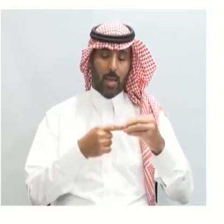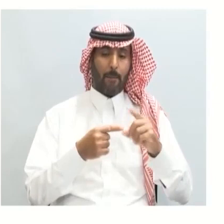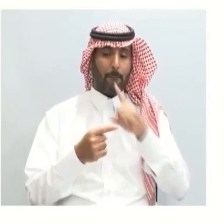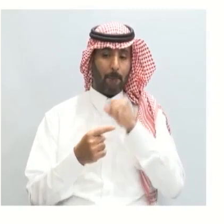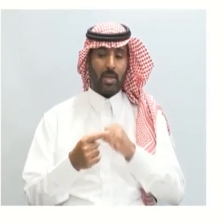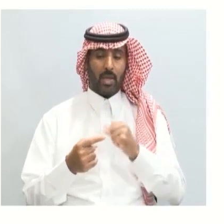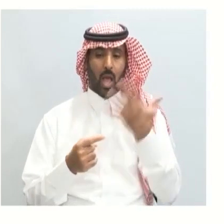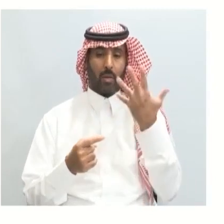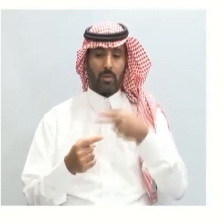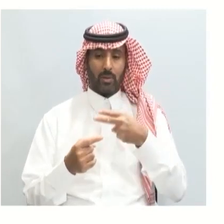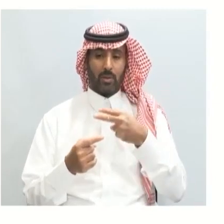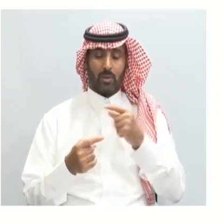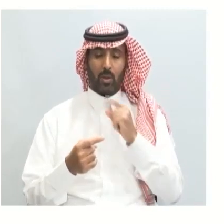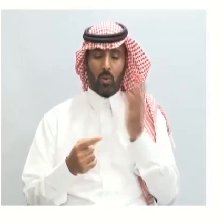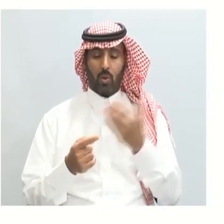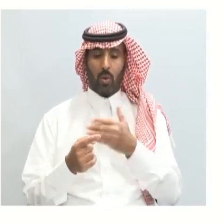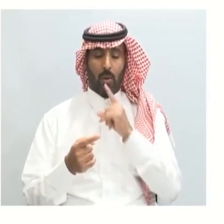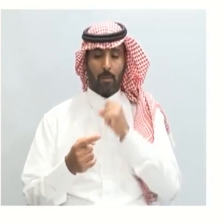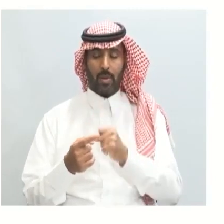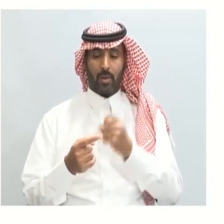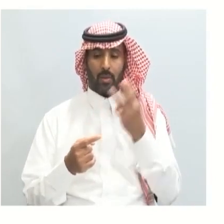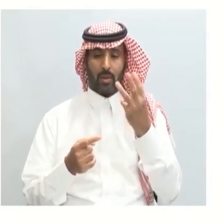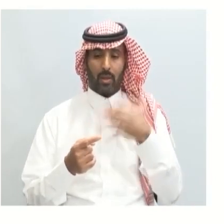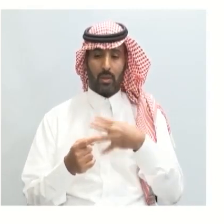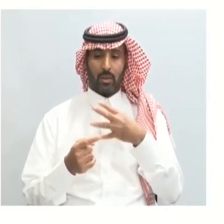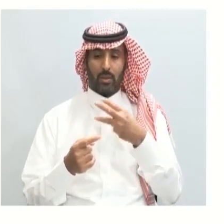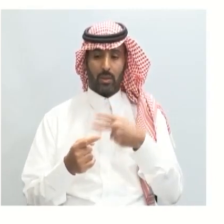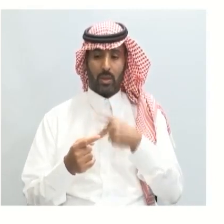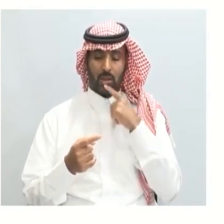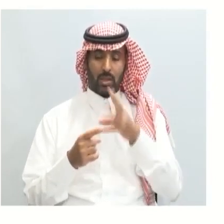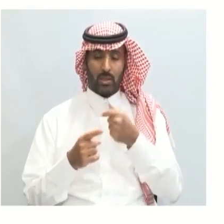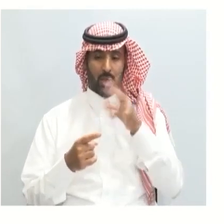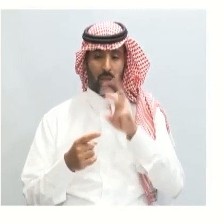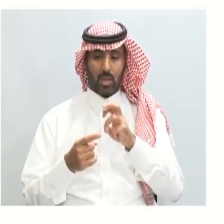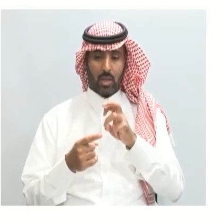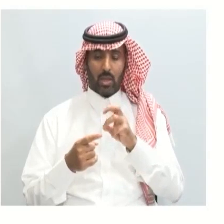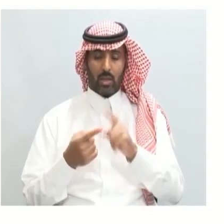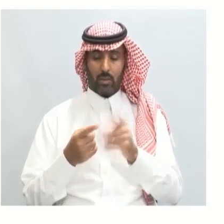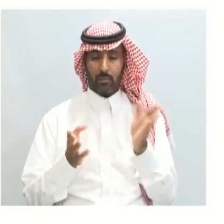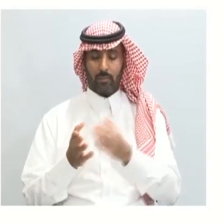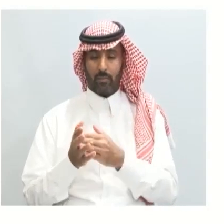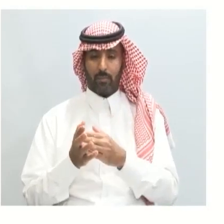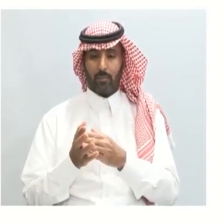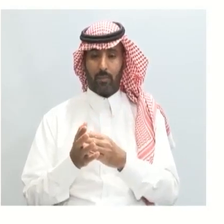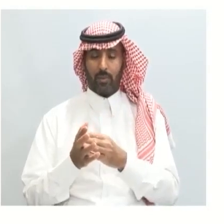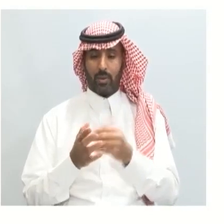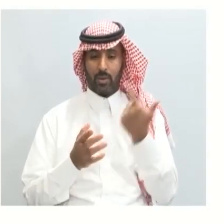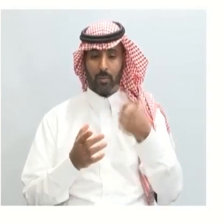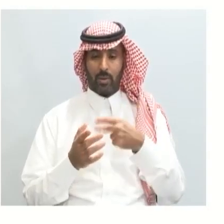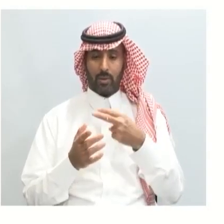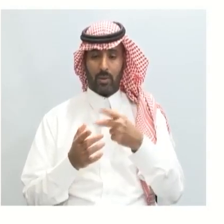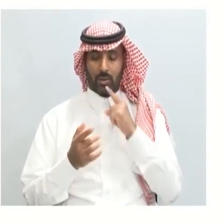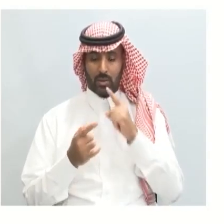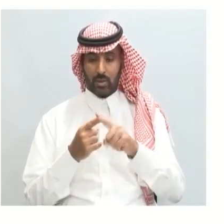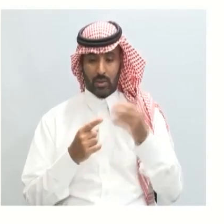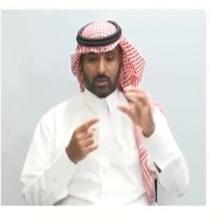125 او 123 ستعطيني 300 ملي وعند تقريبا 27 درجه